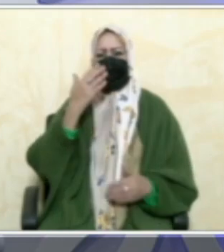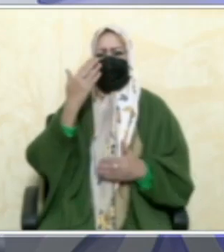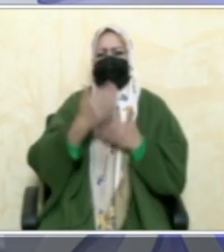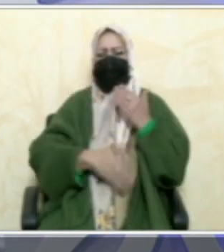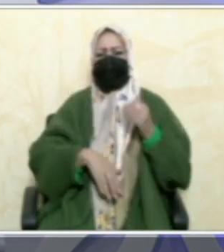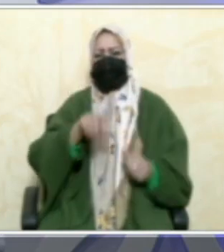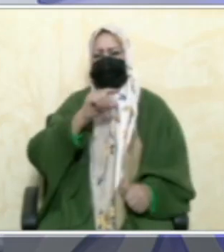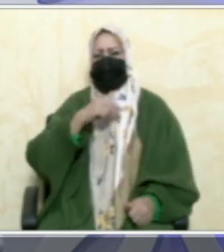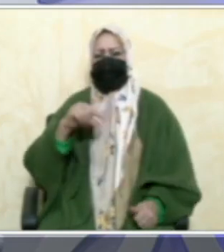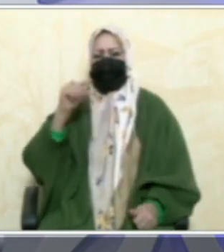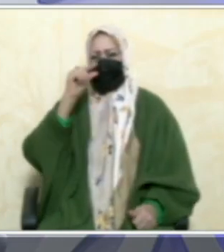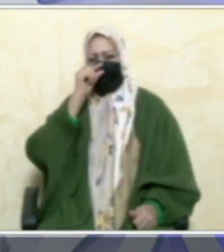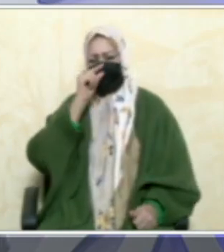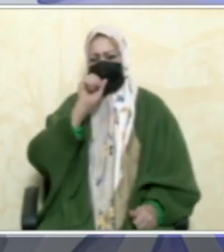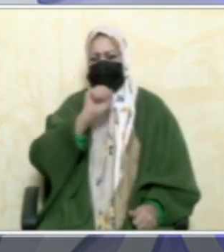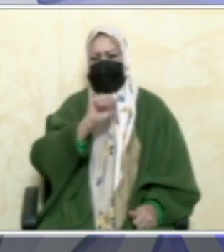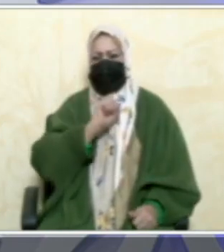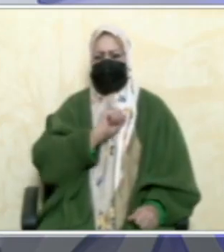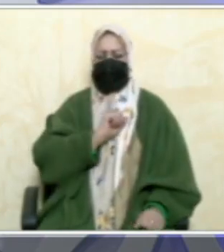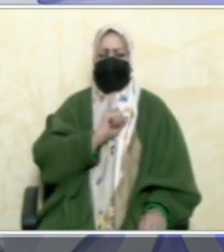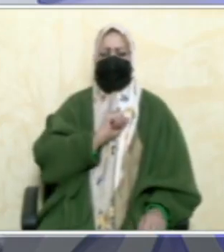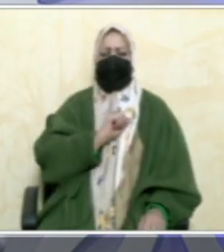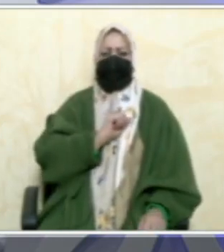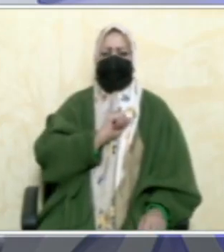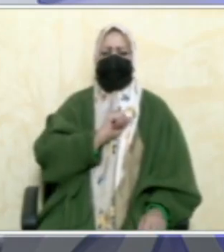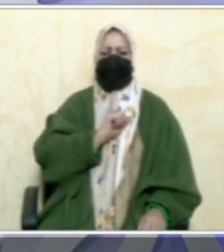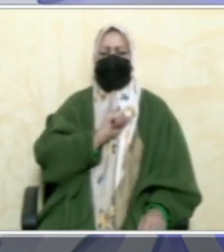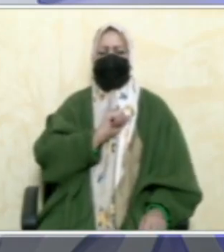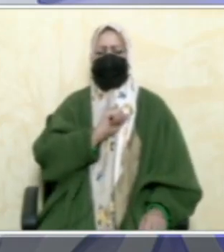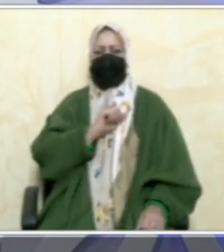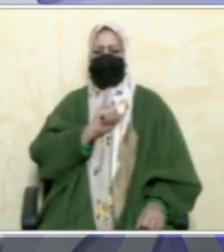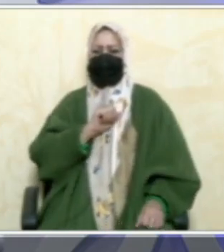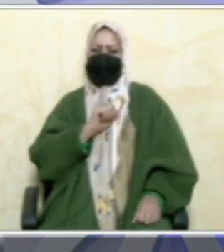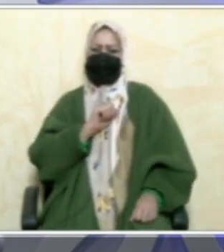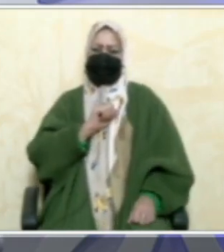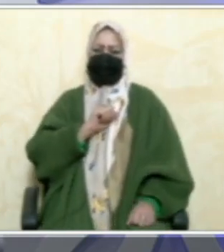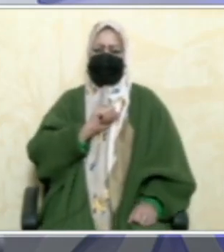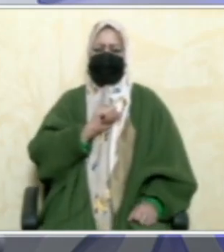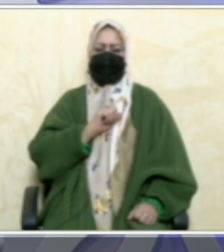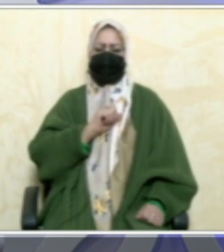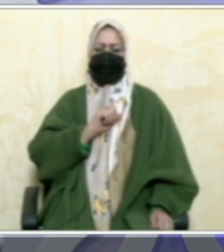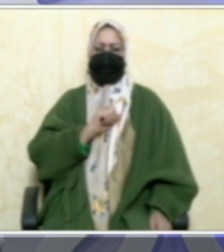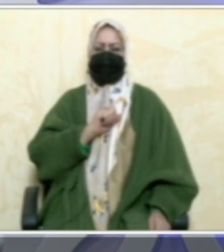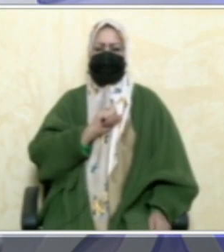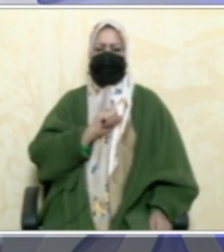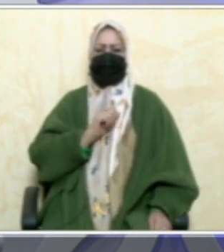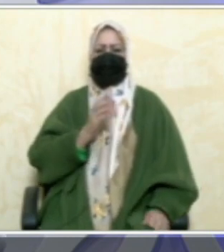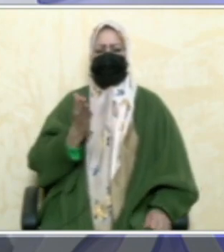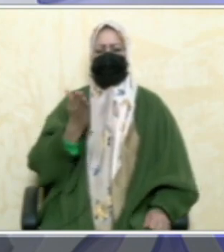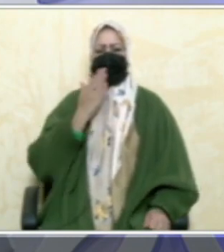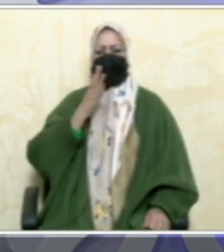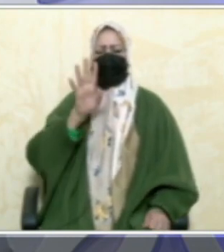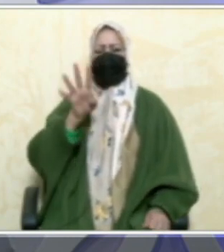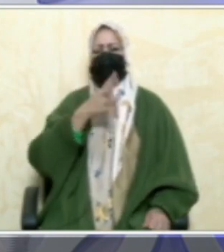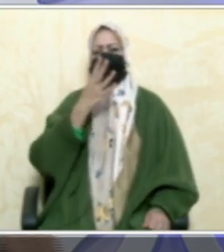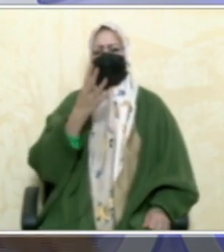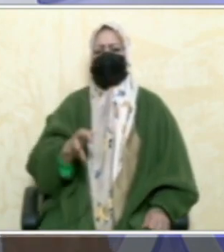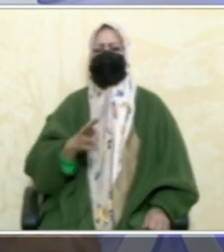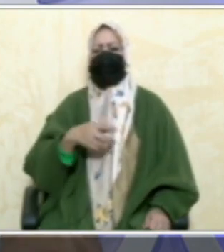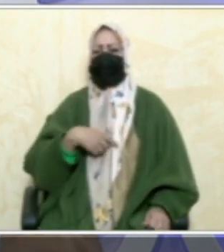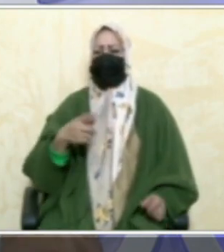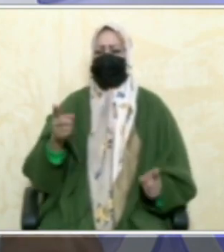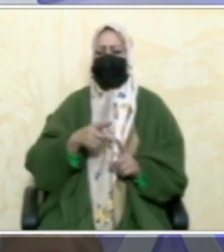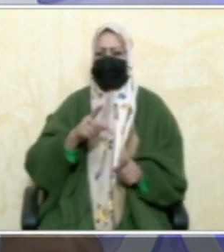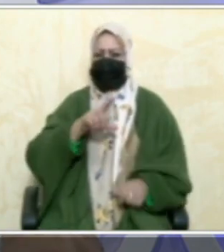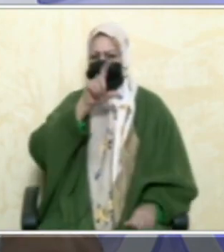بقى تمام الكلام، الظاهر أنه مقبول ولكنه ليس مقبولا لا من قريب ولا من بعيد. يعني يوم القيامة لما يقول